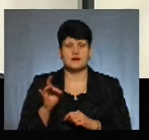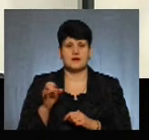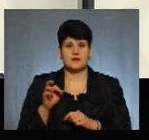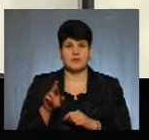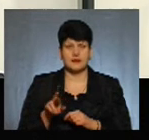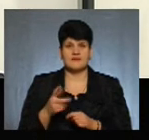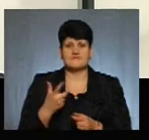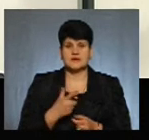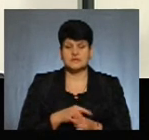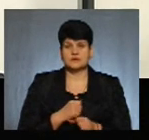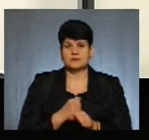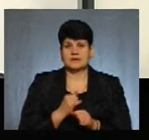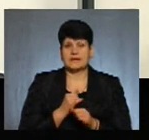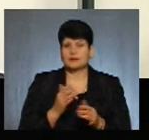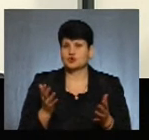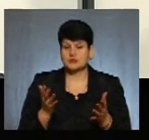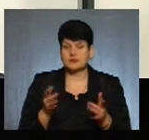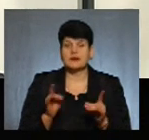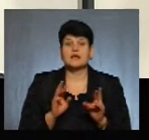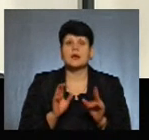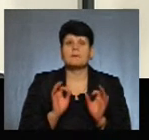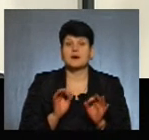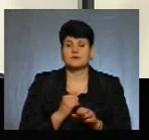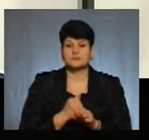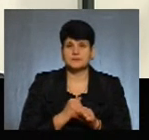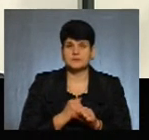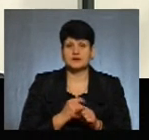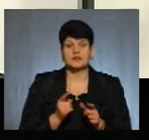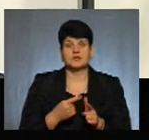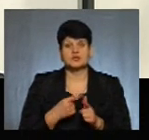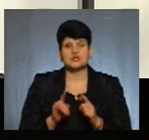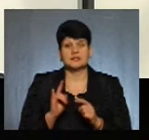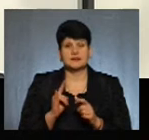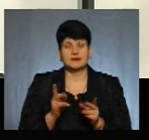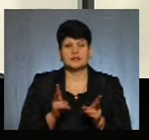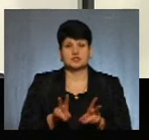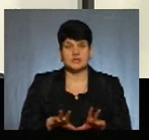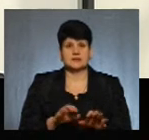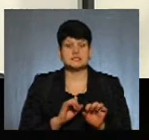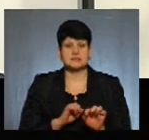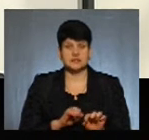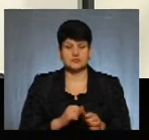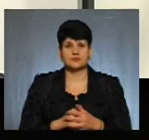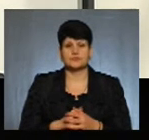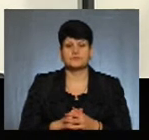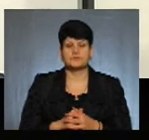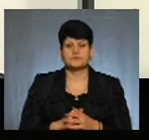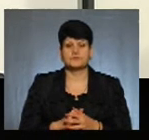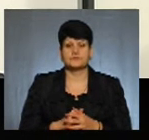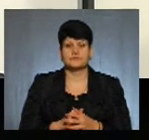відповідно, вакцинацію вже неможливо зробити правильно? І як тоді діяти? Чи дитина просто залишається незахищеною від кору? Ну, є ще